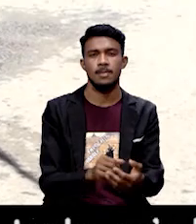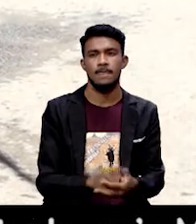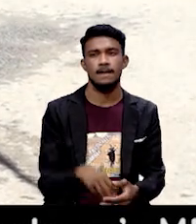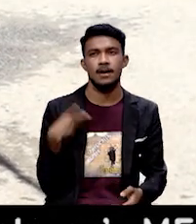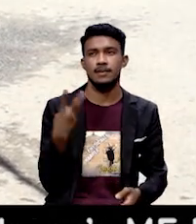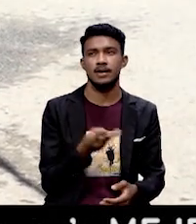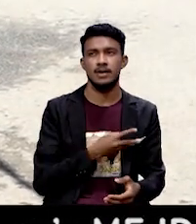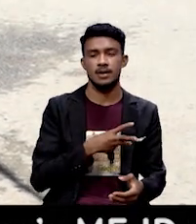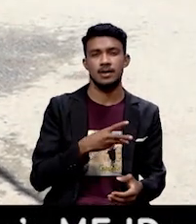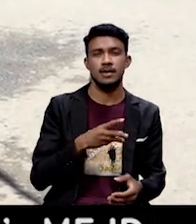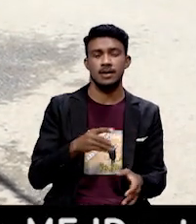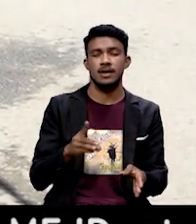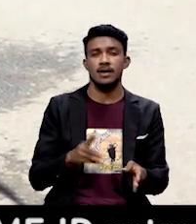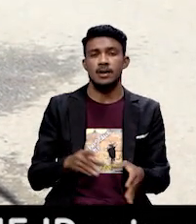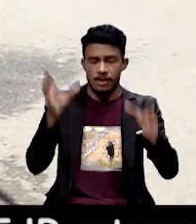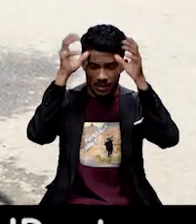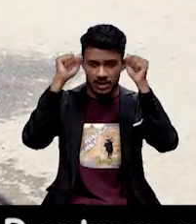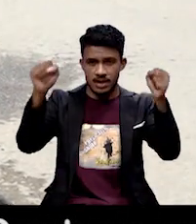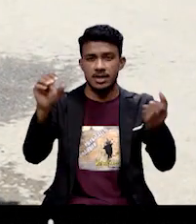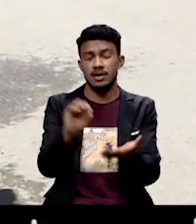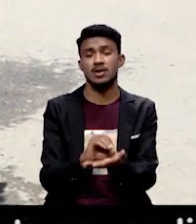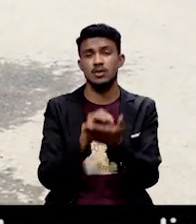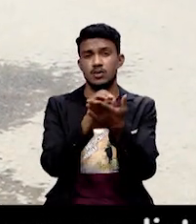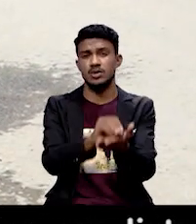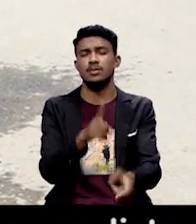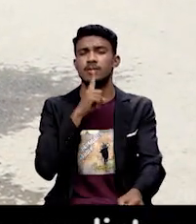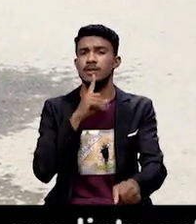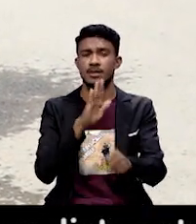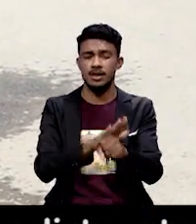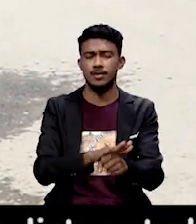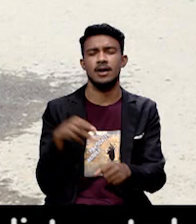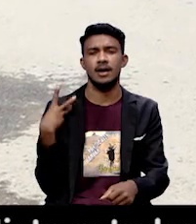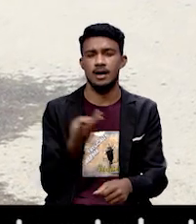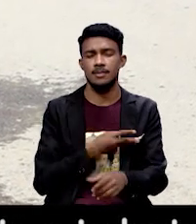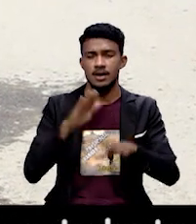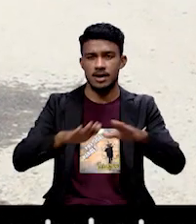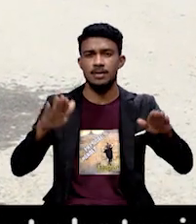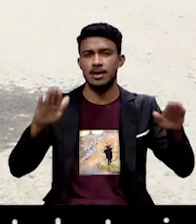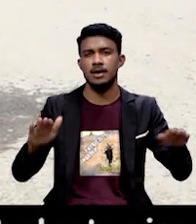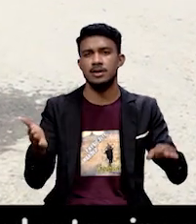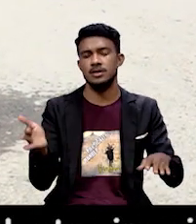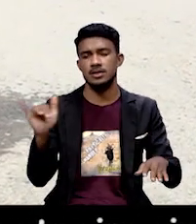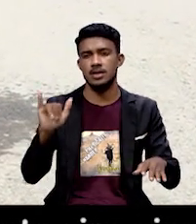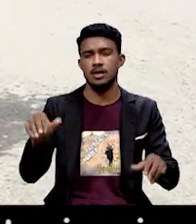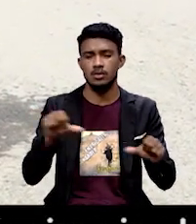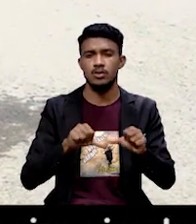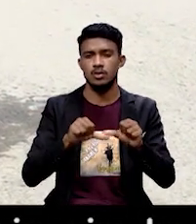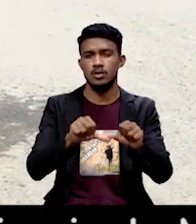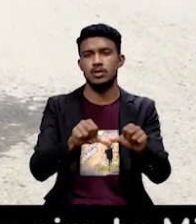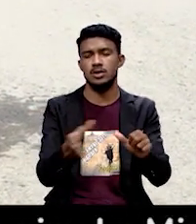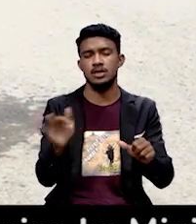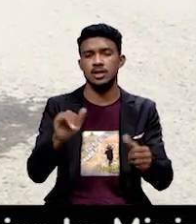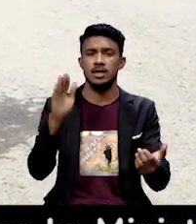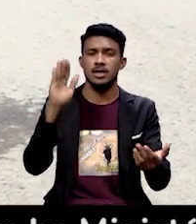aminya presiden rayon ne nya promet ba ami labar ki kuang sira tu hori kontinua sirinya sturun